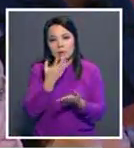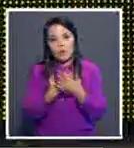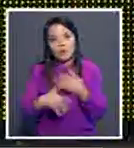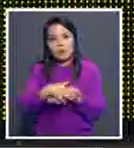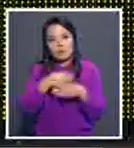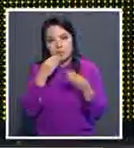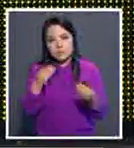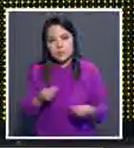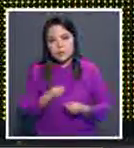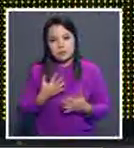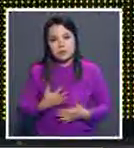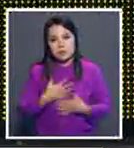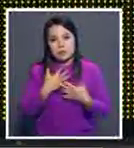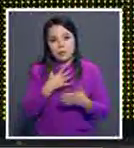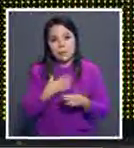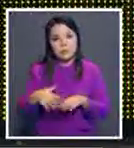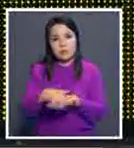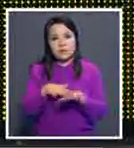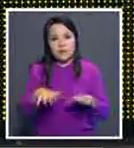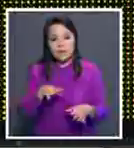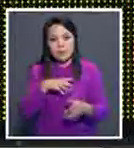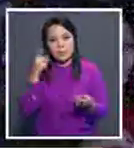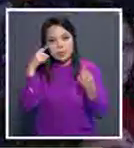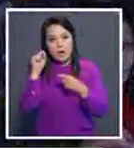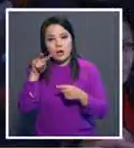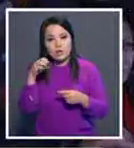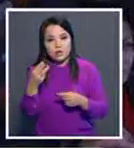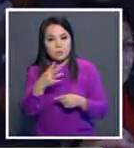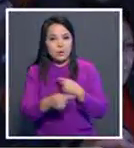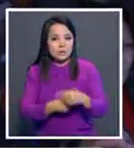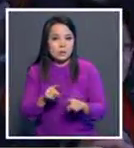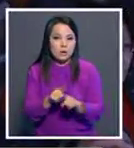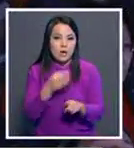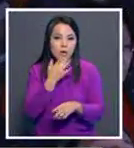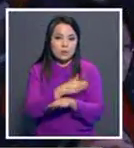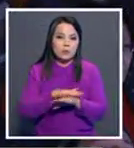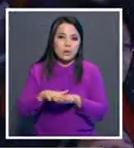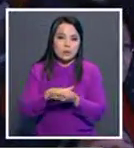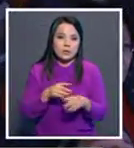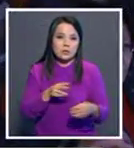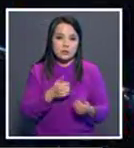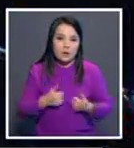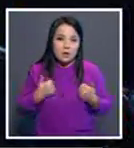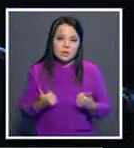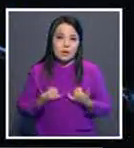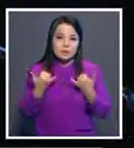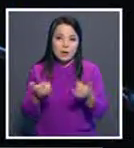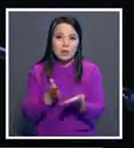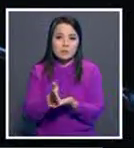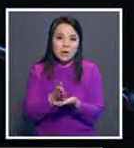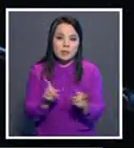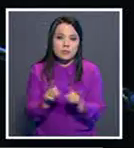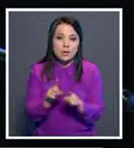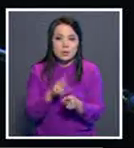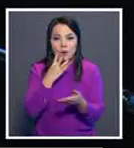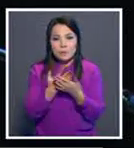көрерменді ерекше әсерге бөледі. Жалпы тумысынан талантты алаш арыстары ұлттық өнерді уызнаған қан. Олар саясатты,